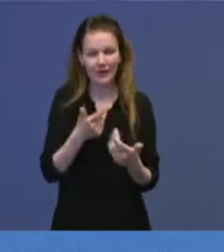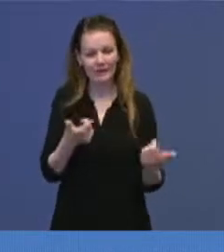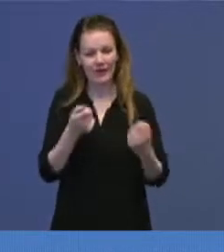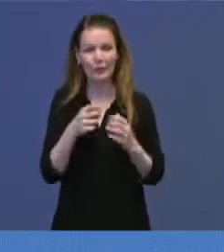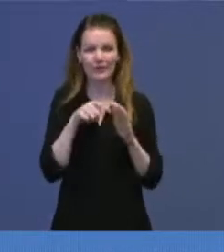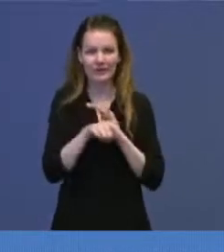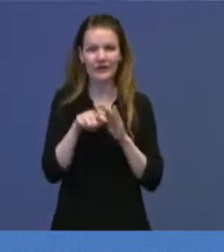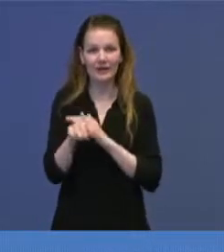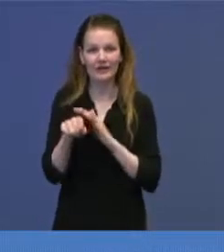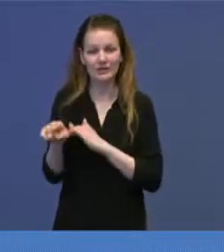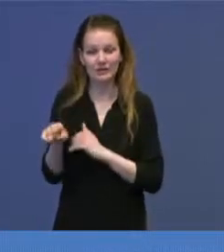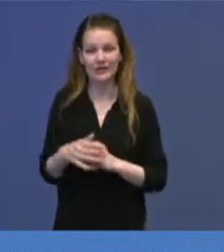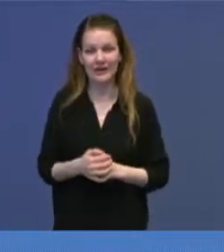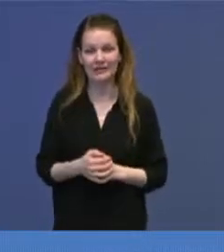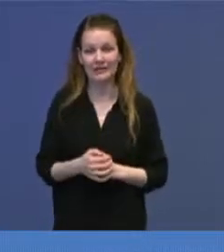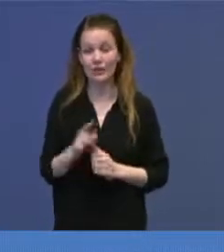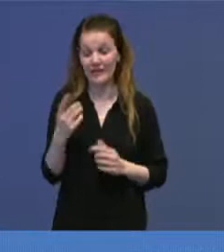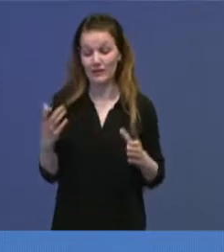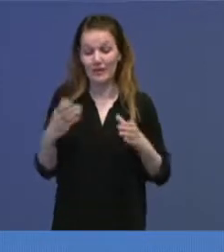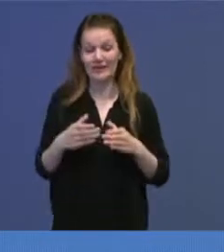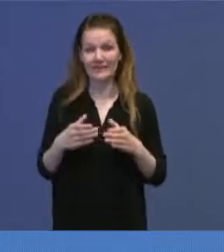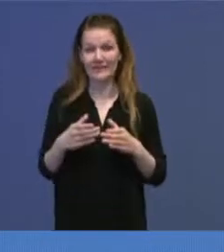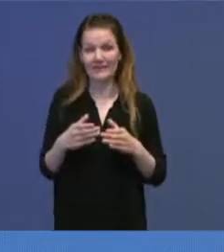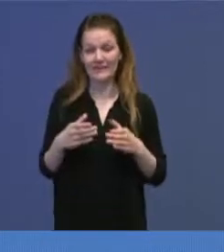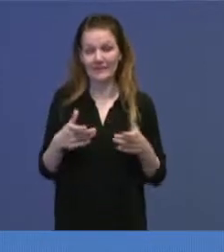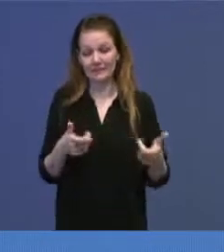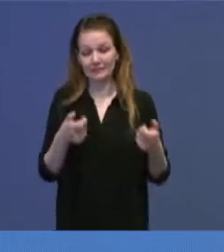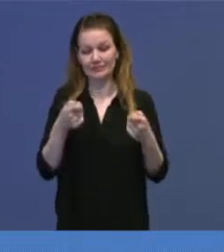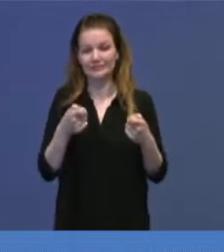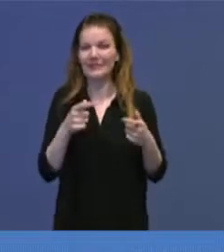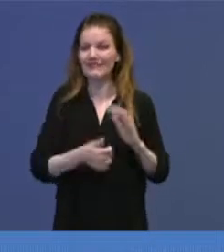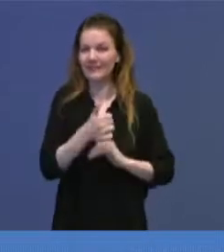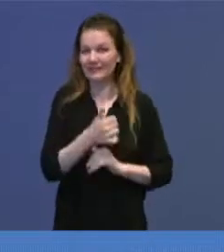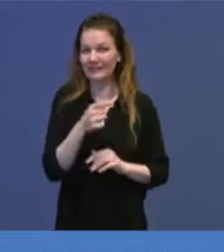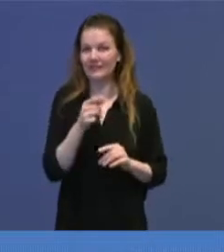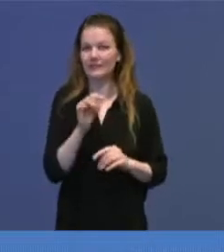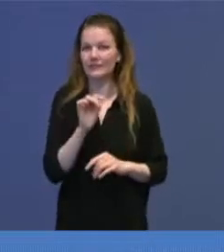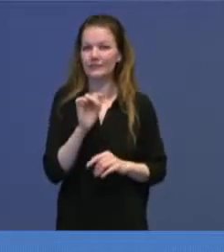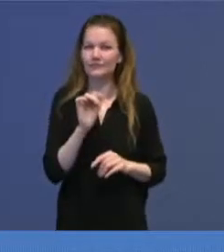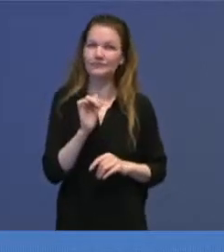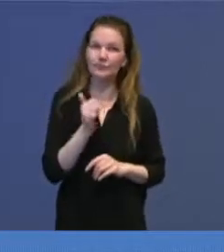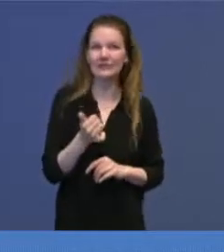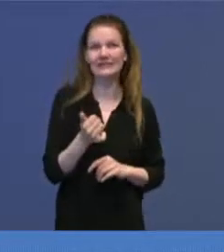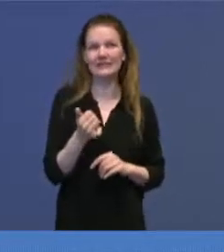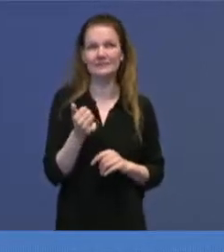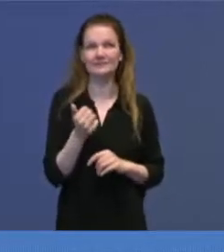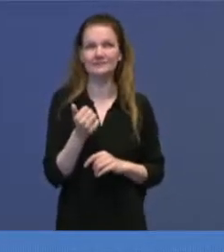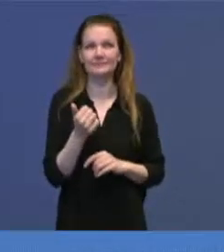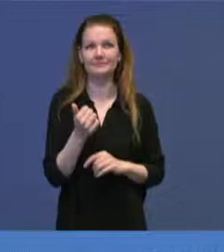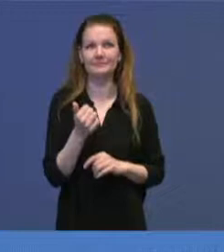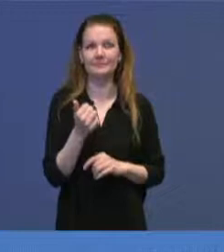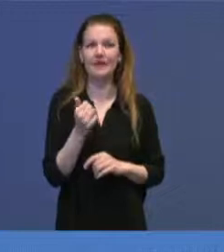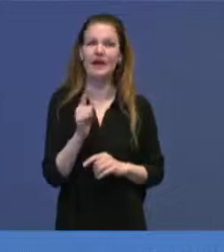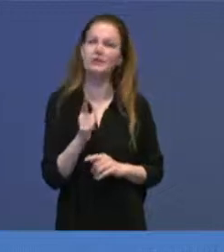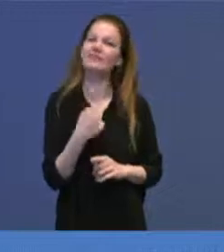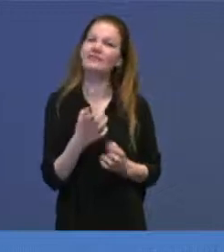midlertidig kollektiv beskyttelse har vært veldig viktig, fordi det gjør at man ikke må gi en full individuell saksbehandling til